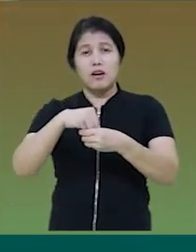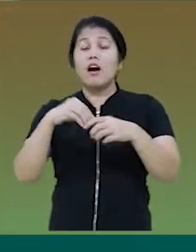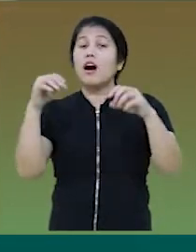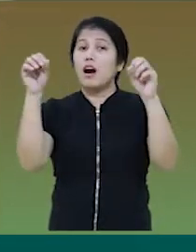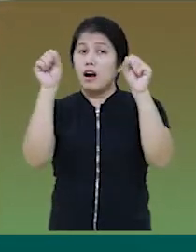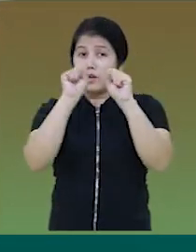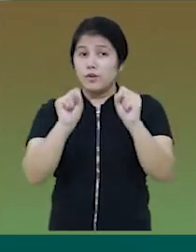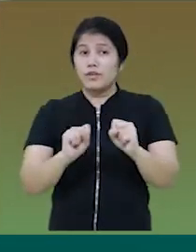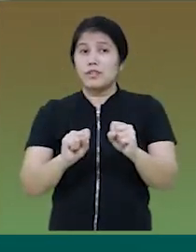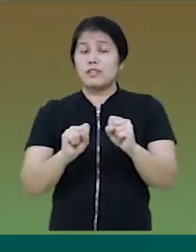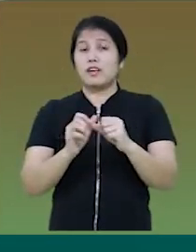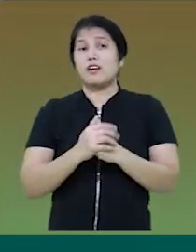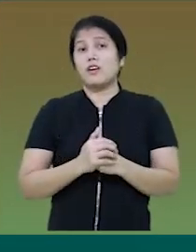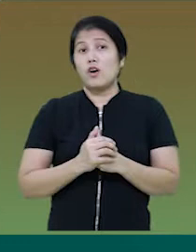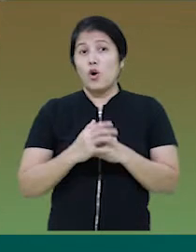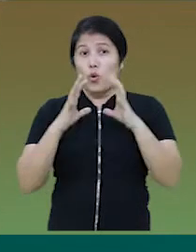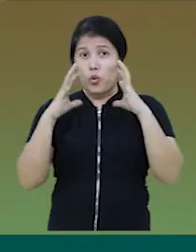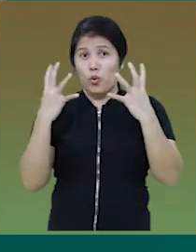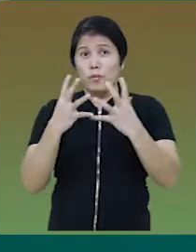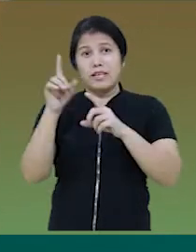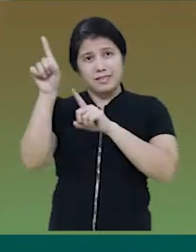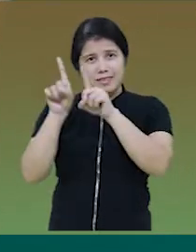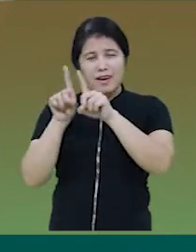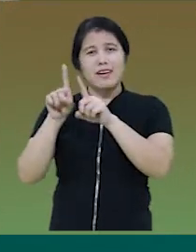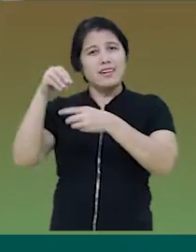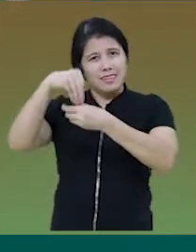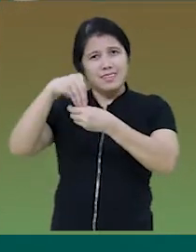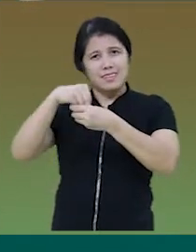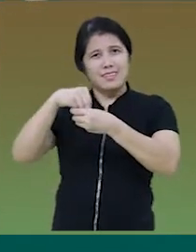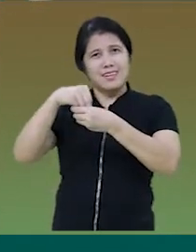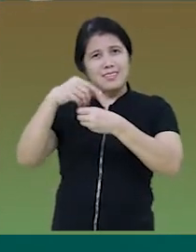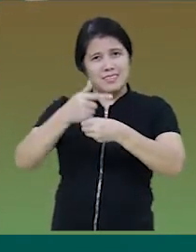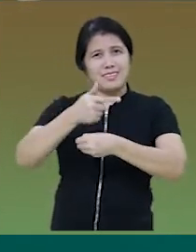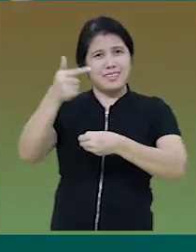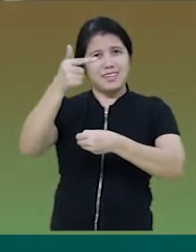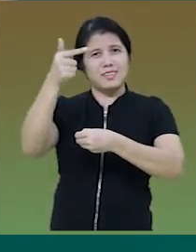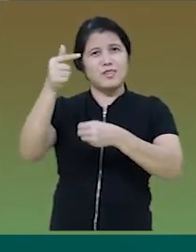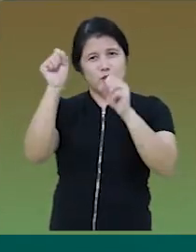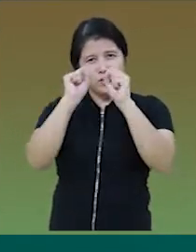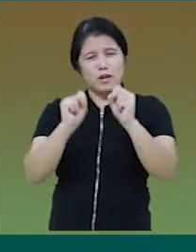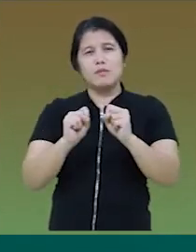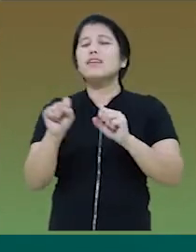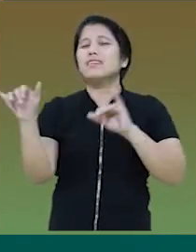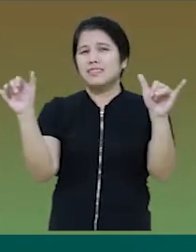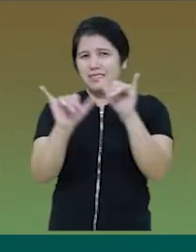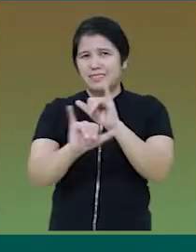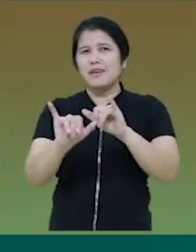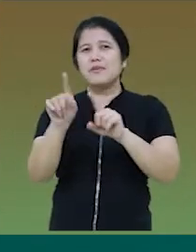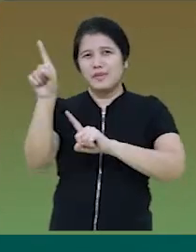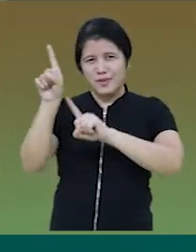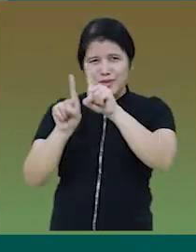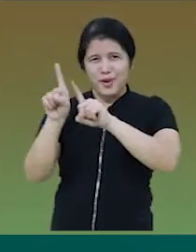Ang hugis ng lobo ay star, kaya't ang hugis ng gas sa loob nito ay star din.